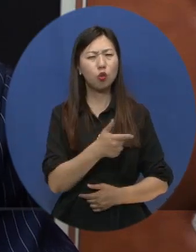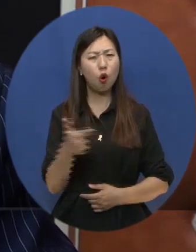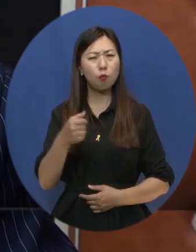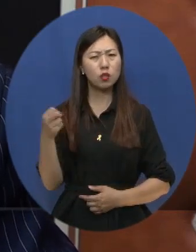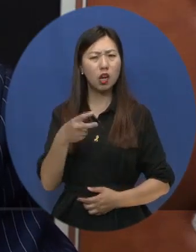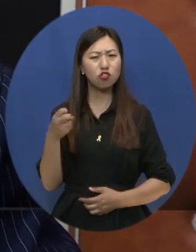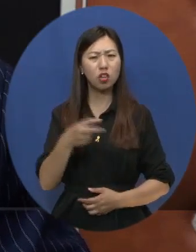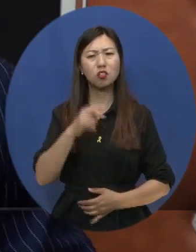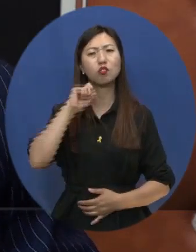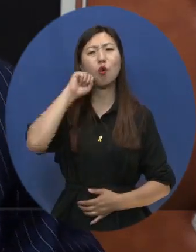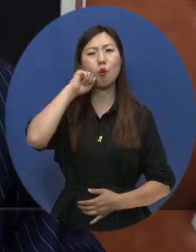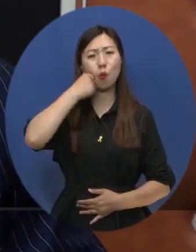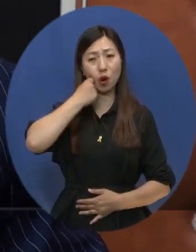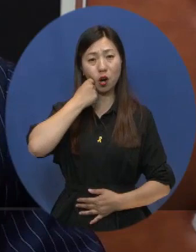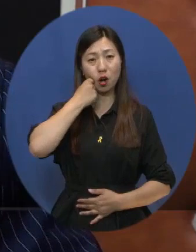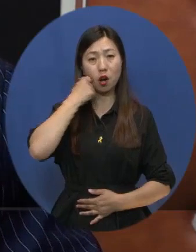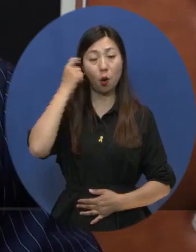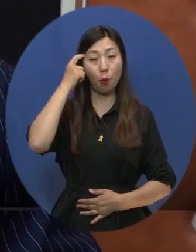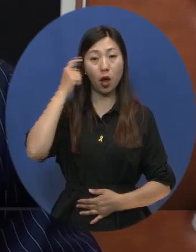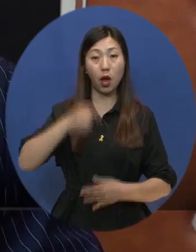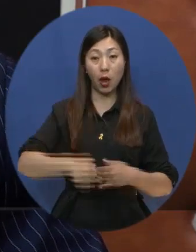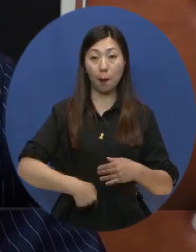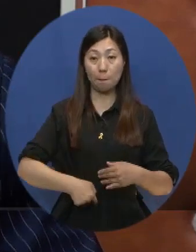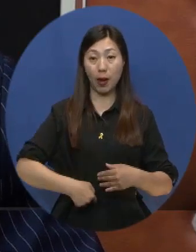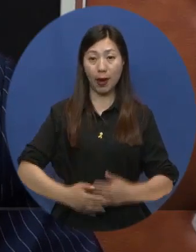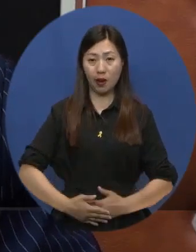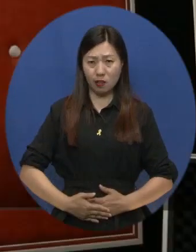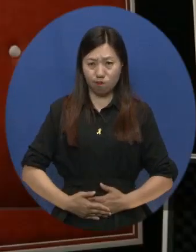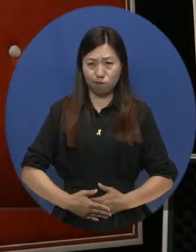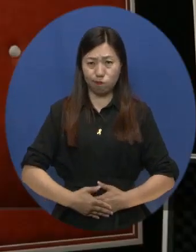자주 할 수는 없어요. 배를 자꾸 누르면